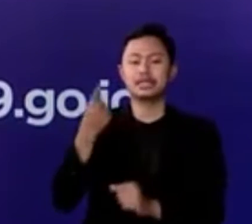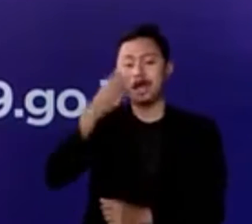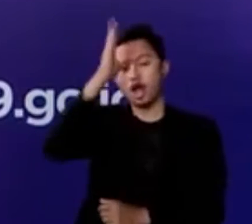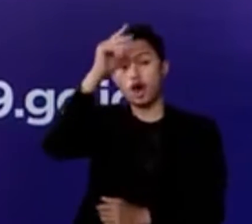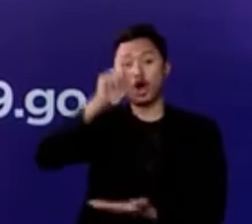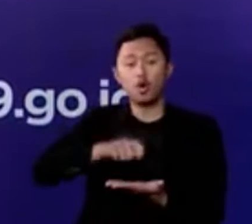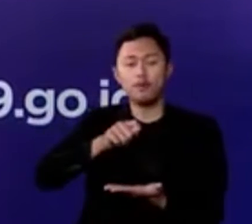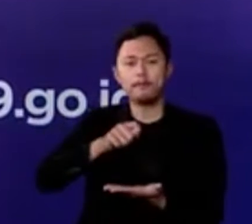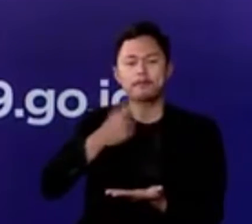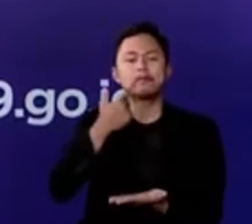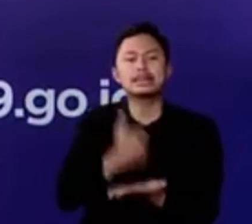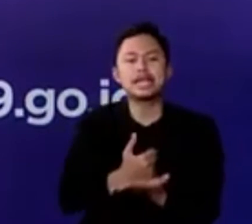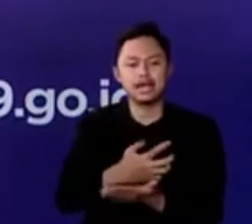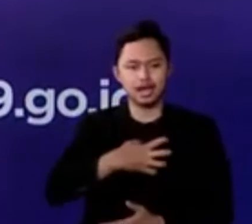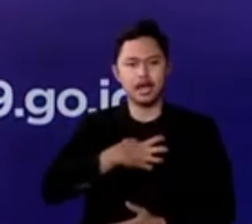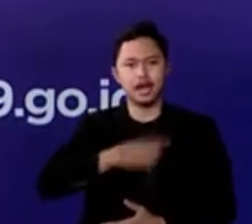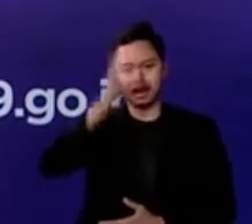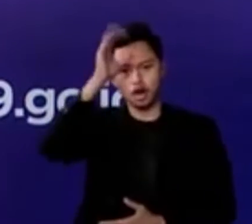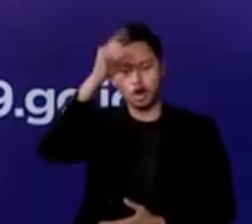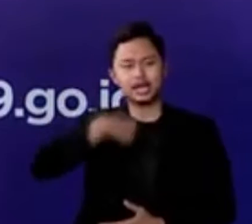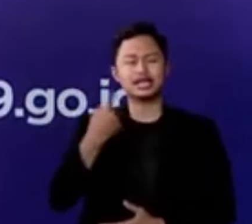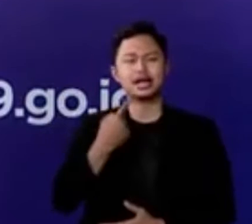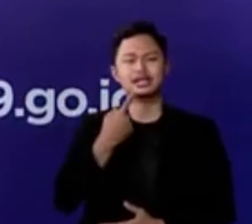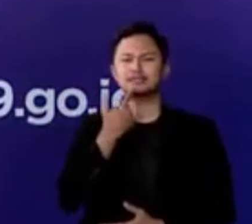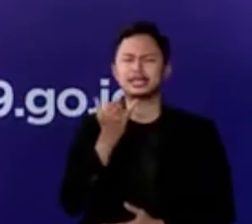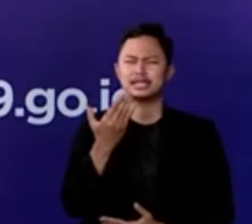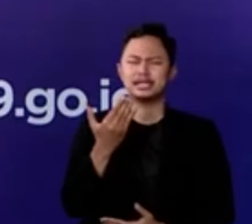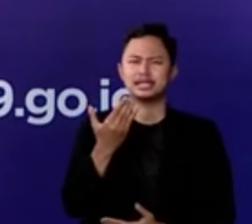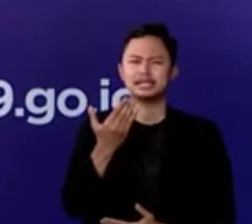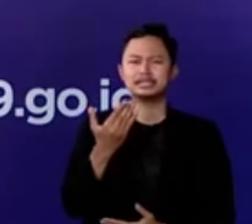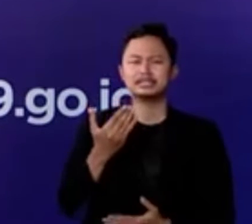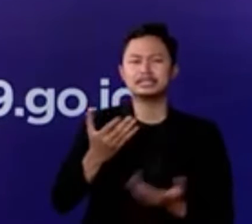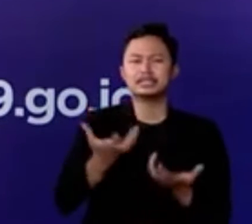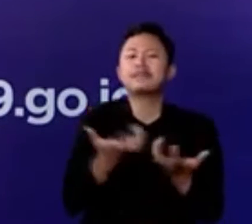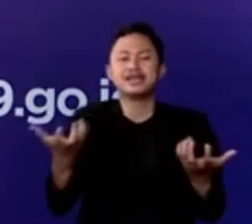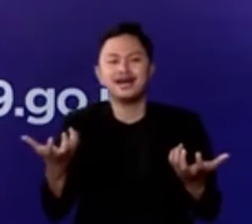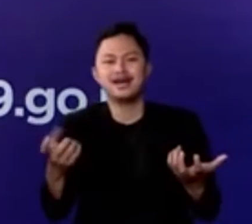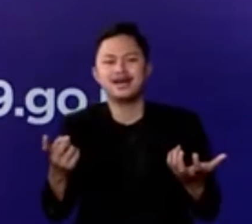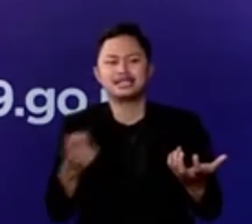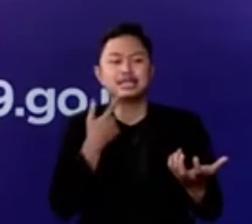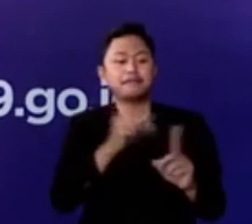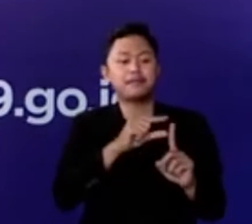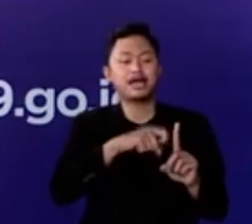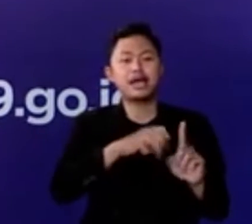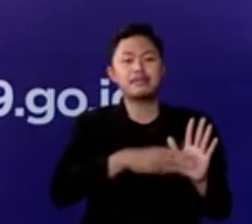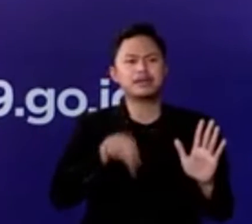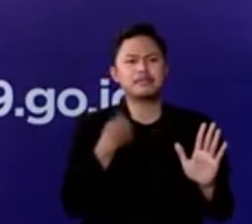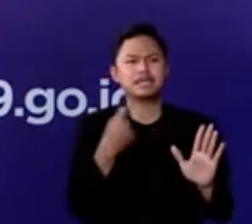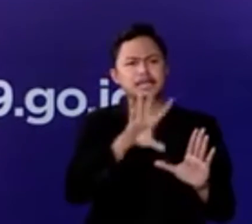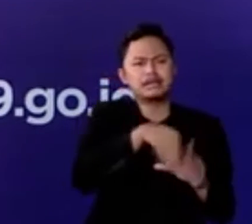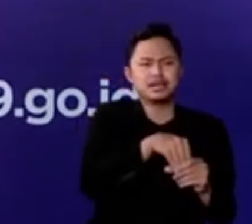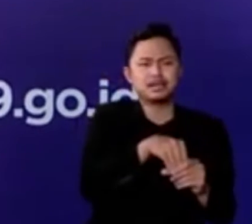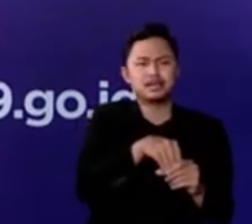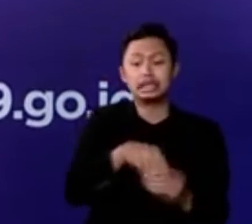mementingkan hak-hak manusia gitu kan disitu karena kan nggak mungkin atau proses persidangan itu ditunda